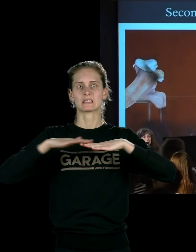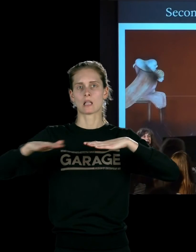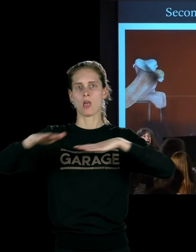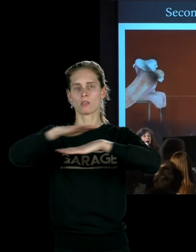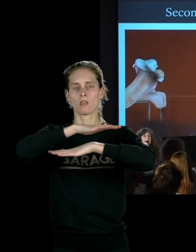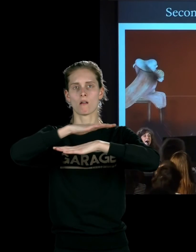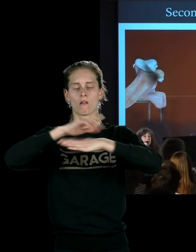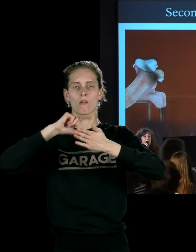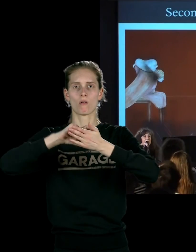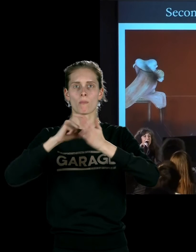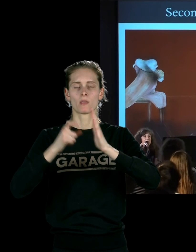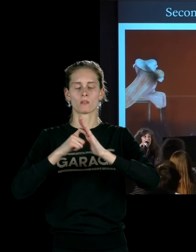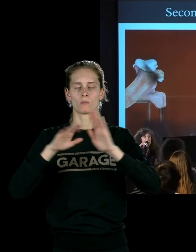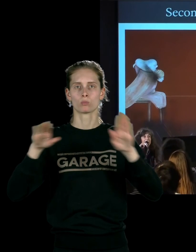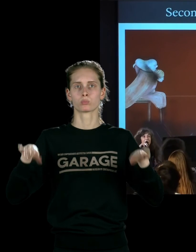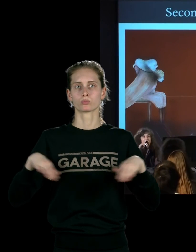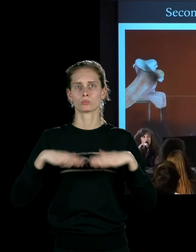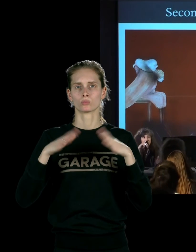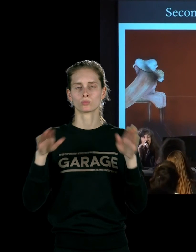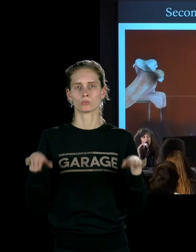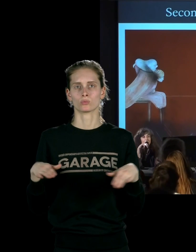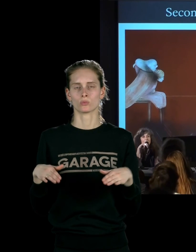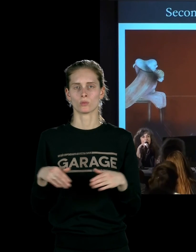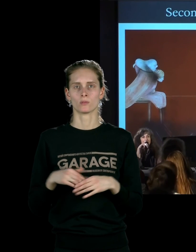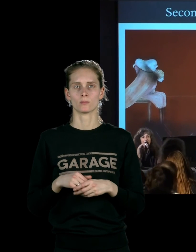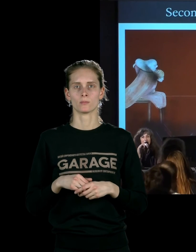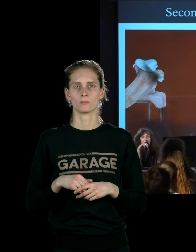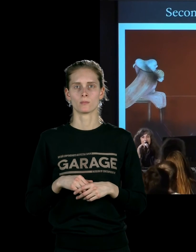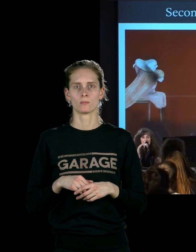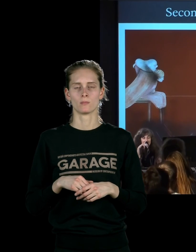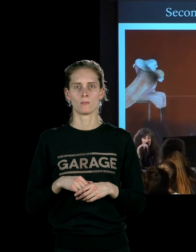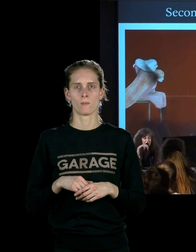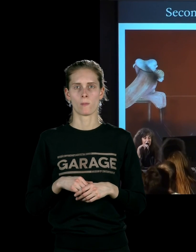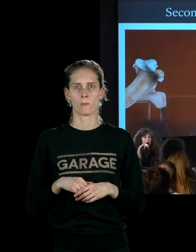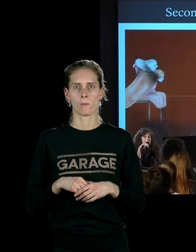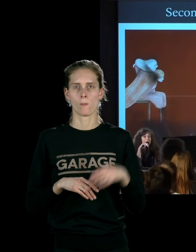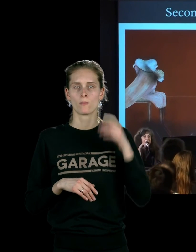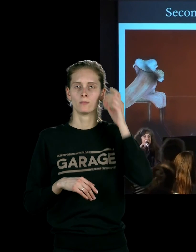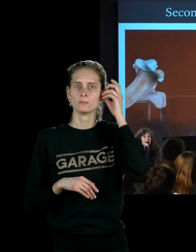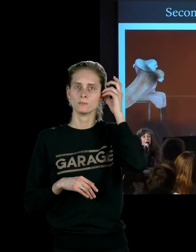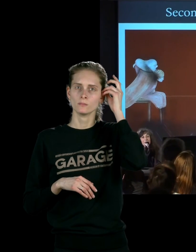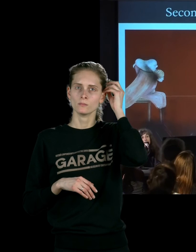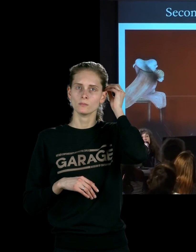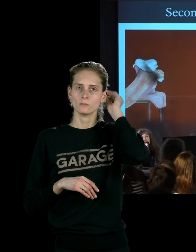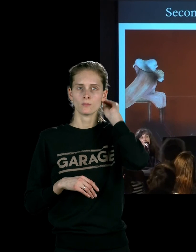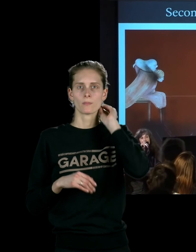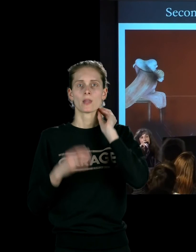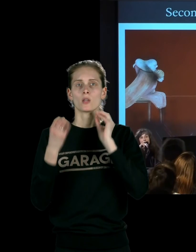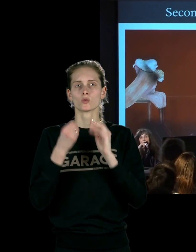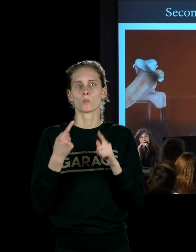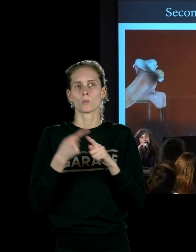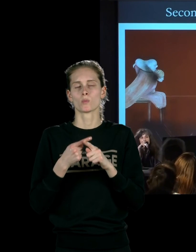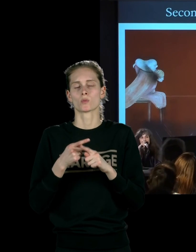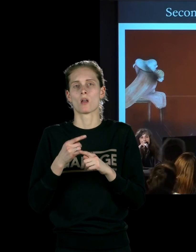опустевшей комнате, и повторение, тоже такое же трагедия, одна из последних картин, это повторение вот